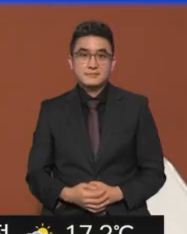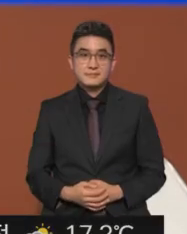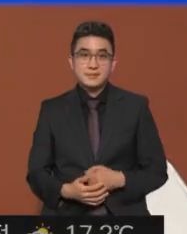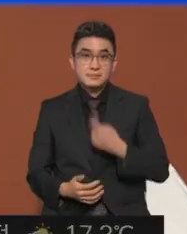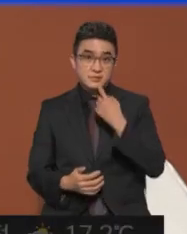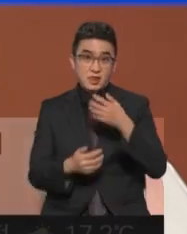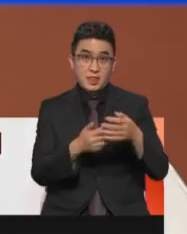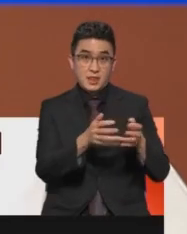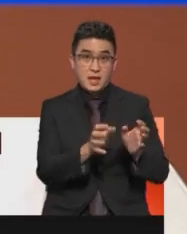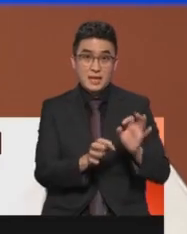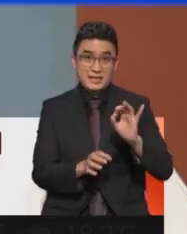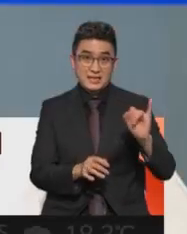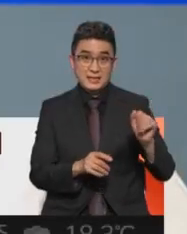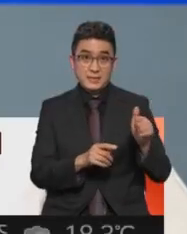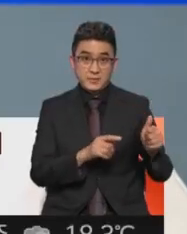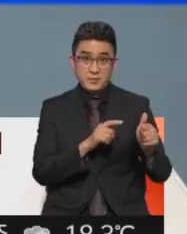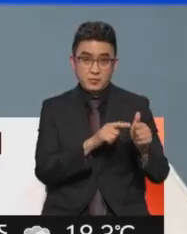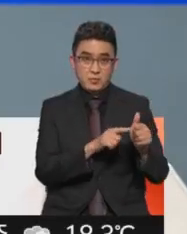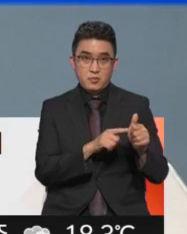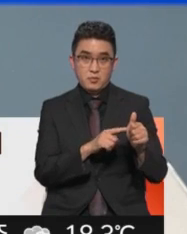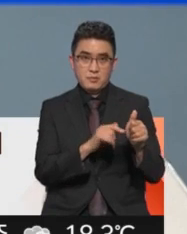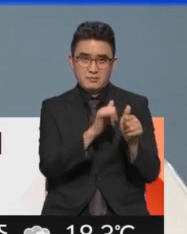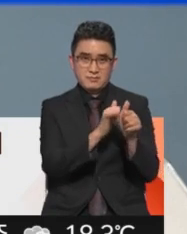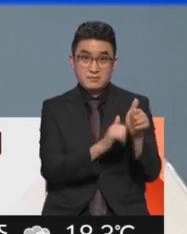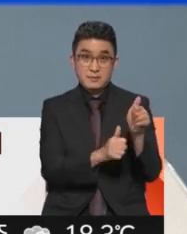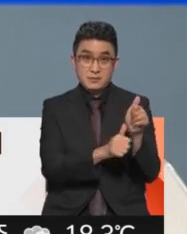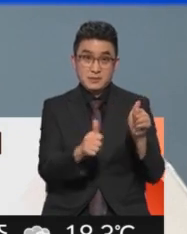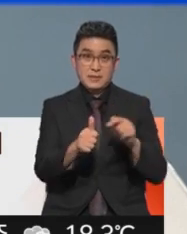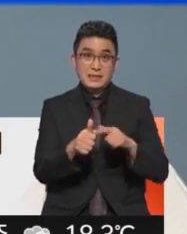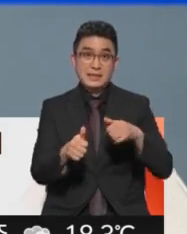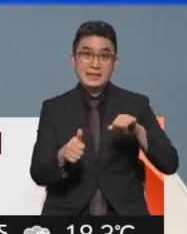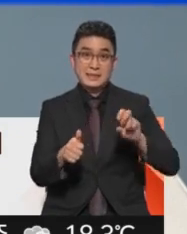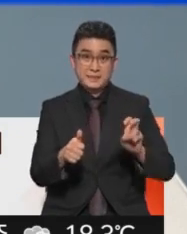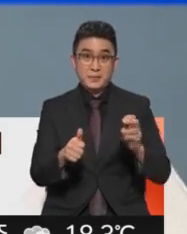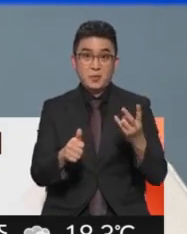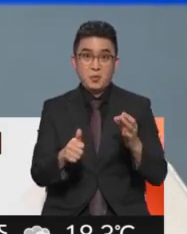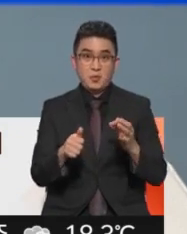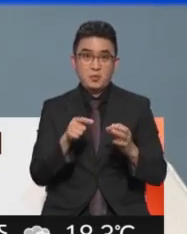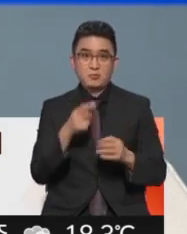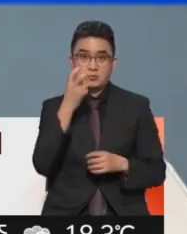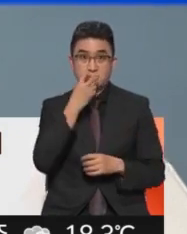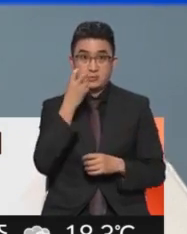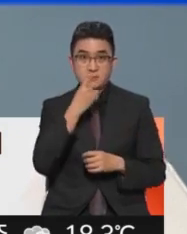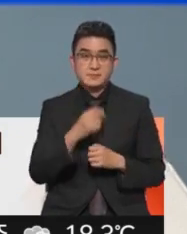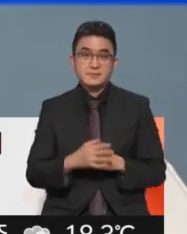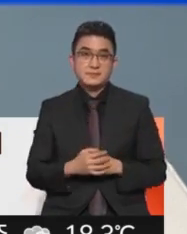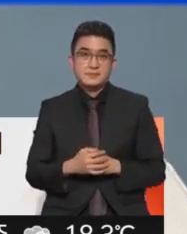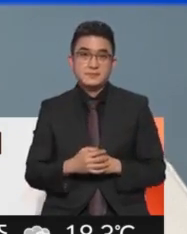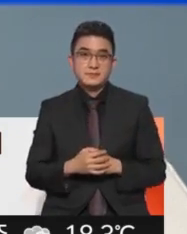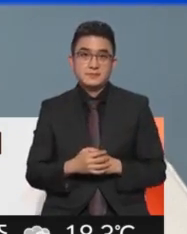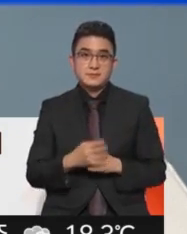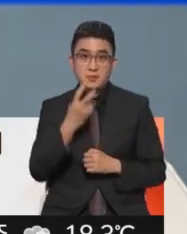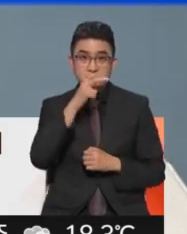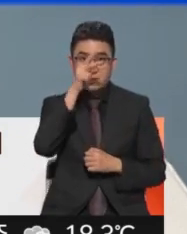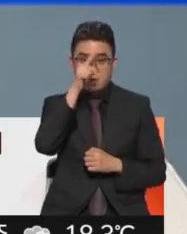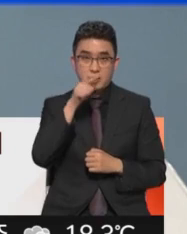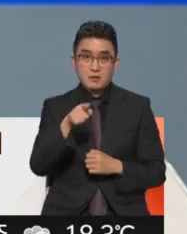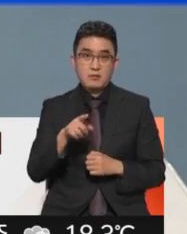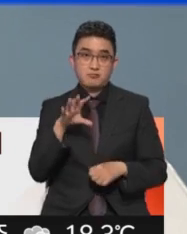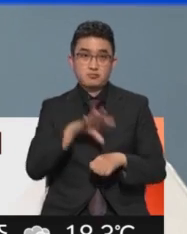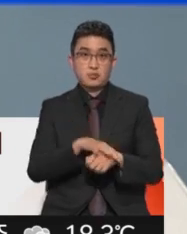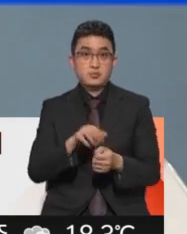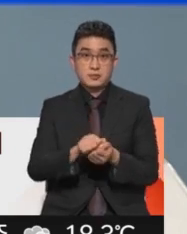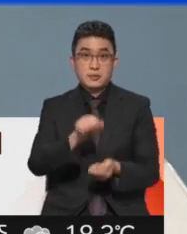민주당 이재명 대표의 측근 김용민주연구원 부원장에 대한 수사소식으로 이어가겠습니다 검찰이 오늘 구속영장을 청구했고 이름은